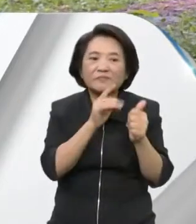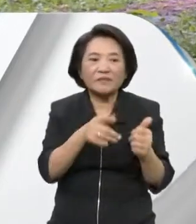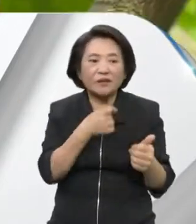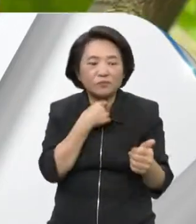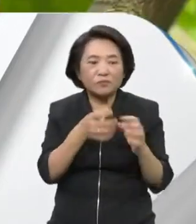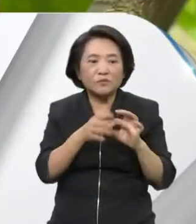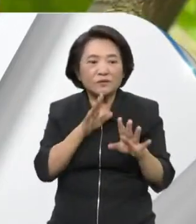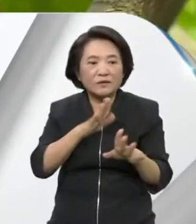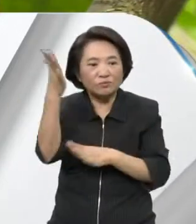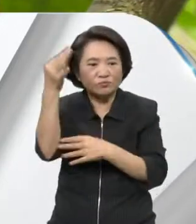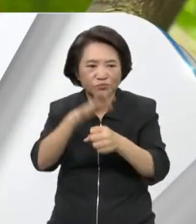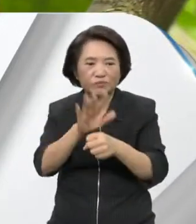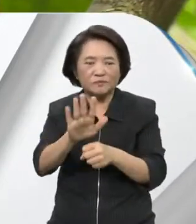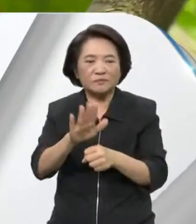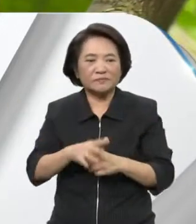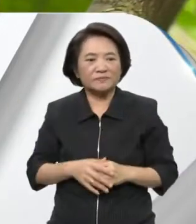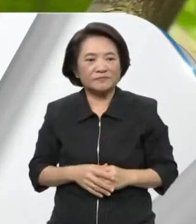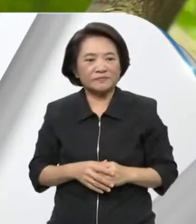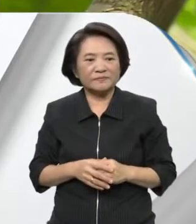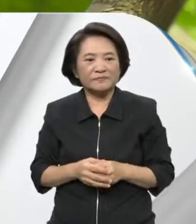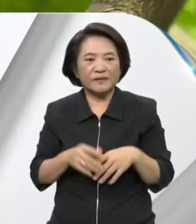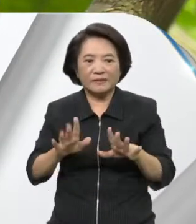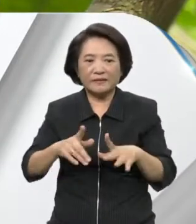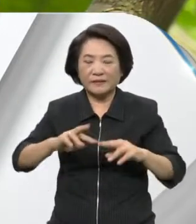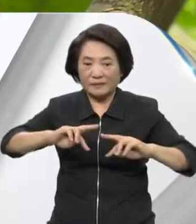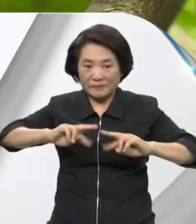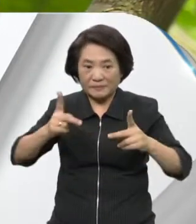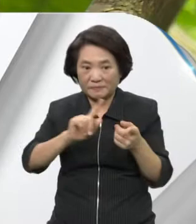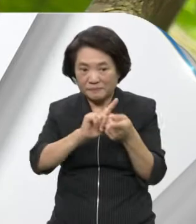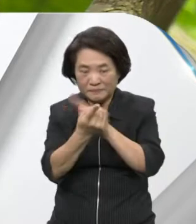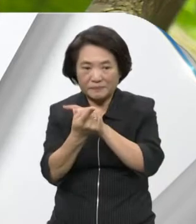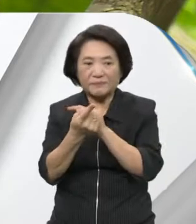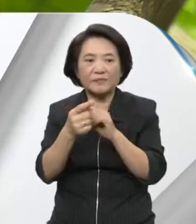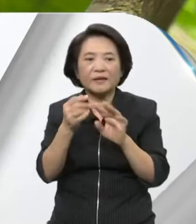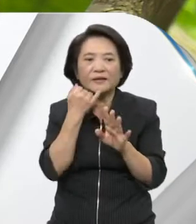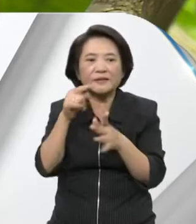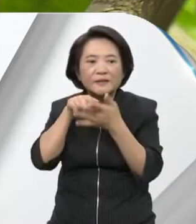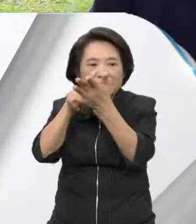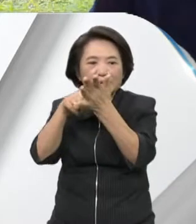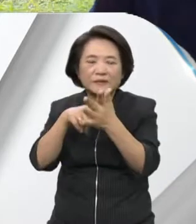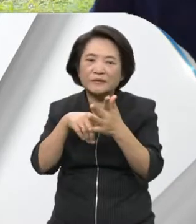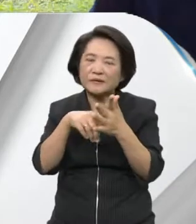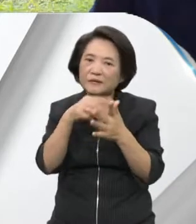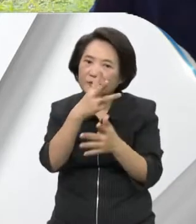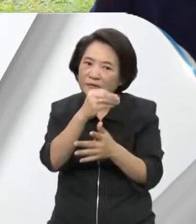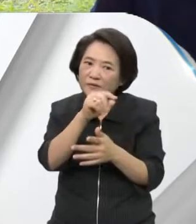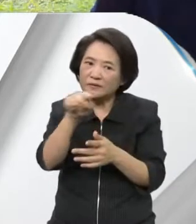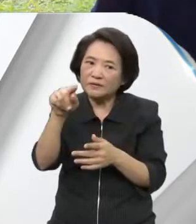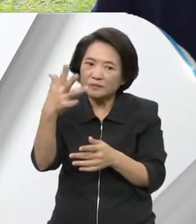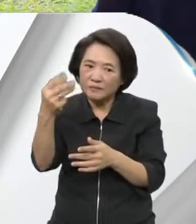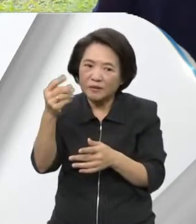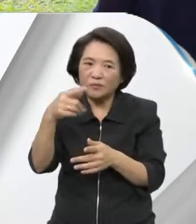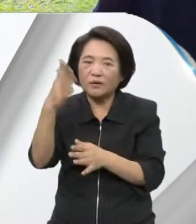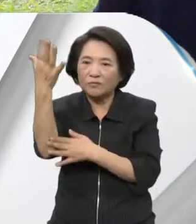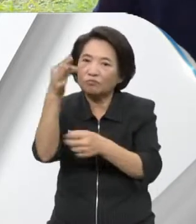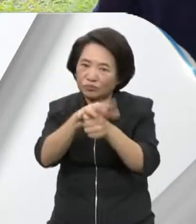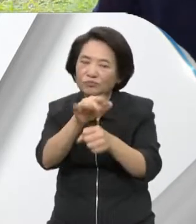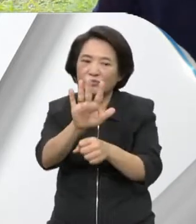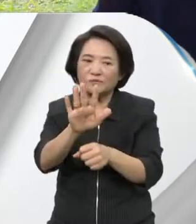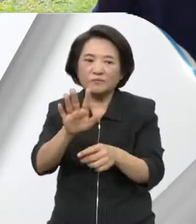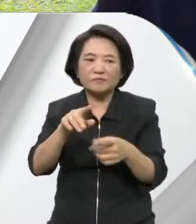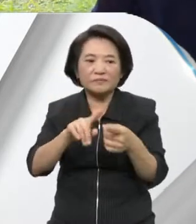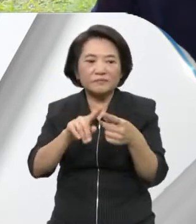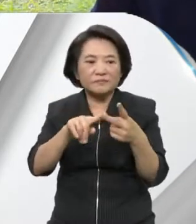有机的补助。 从转型期开始就可以申请3万到8万不等的这个奖励